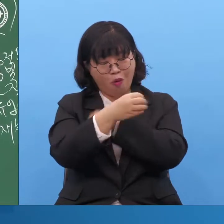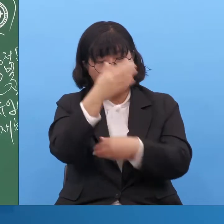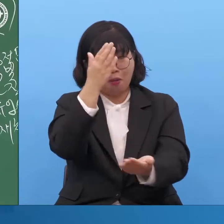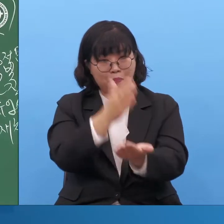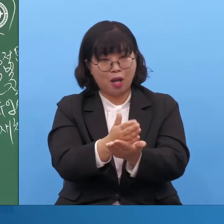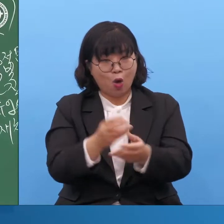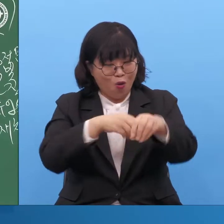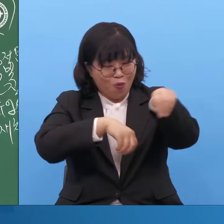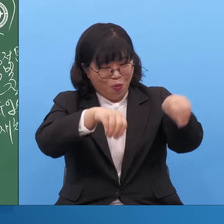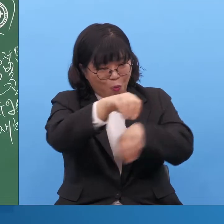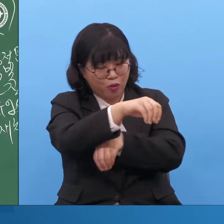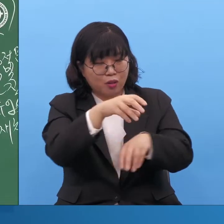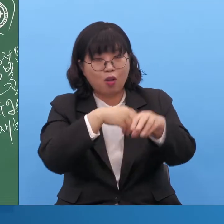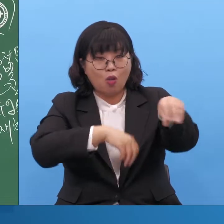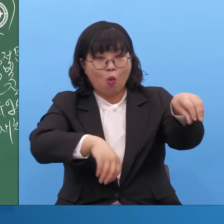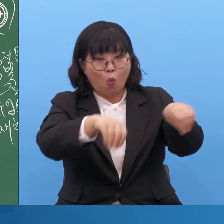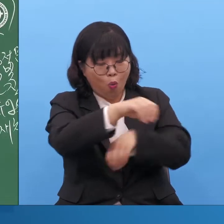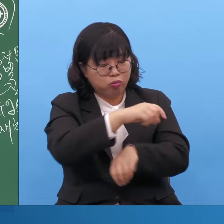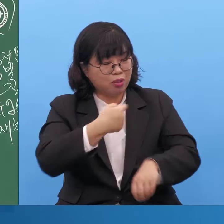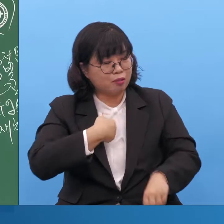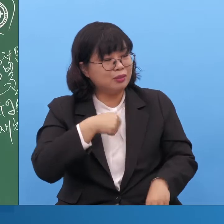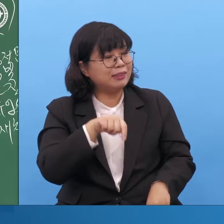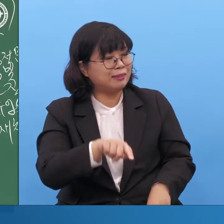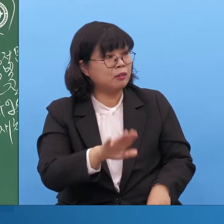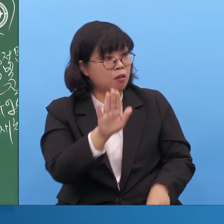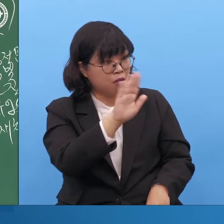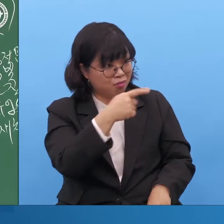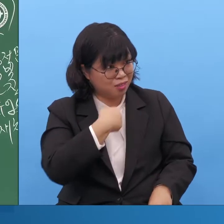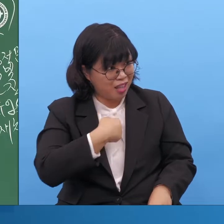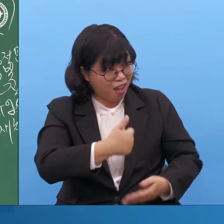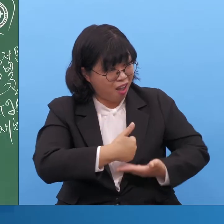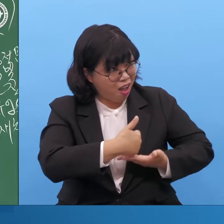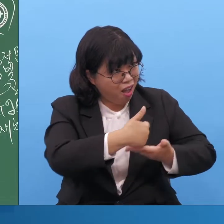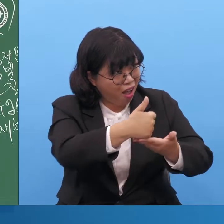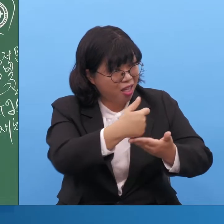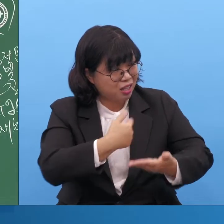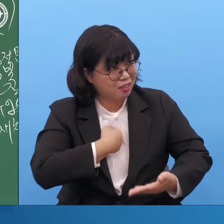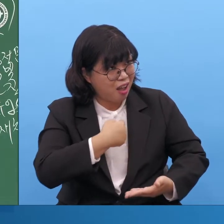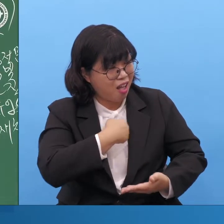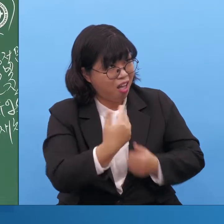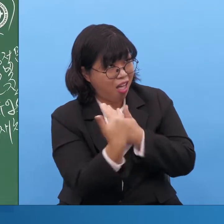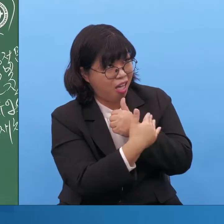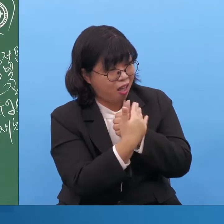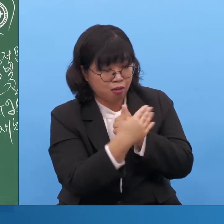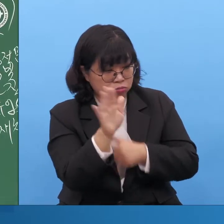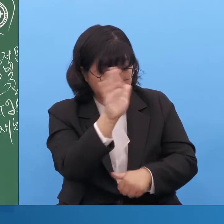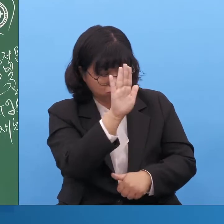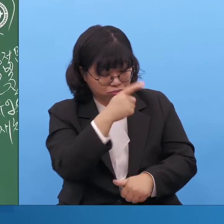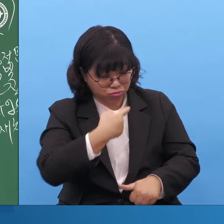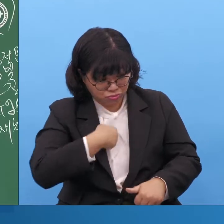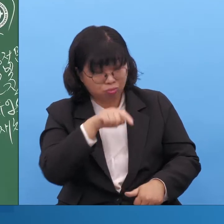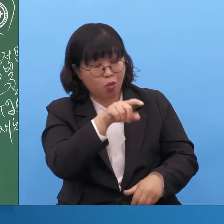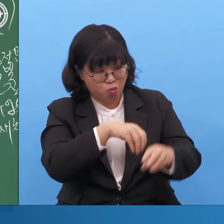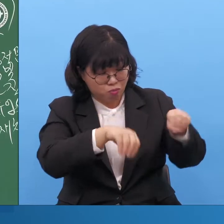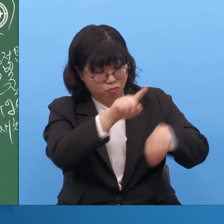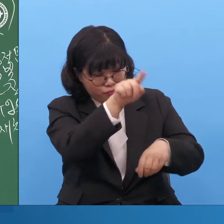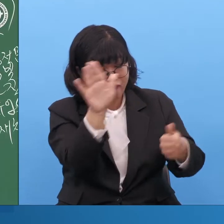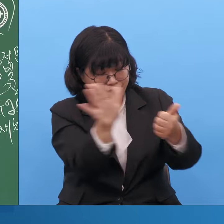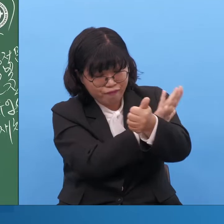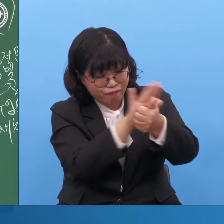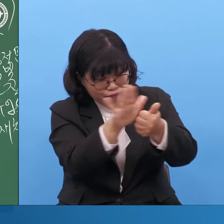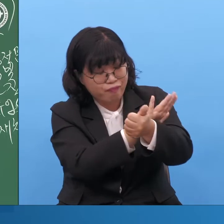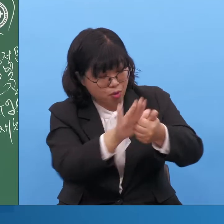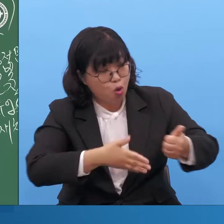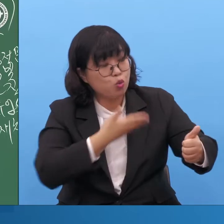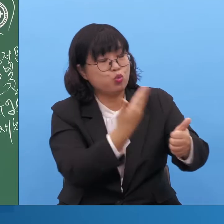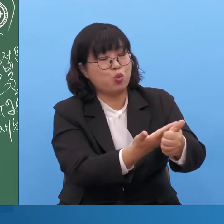나하고 대접하려다 했는데 한 번 대접 못해서 내가 먼저 해버려. And there was this one congressman who always wanted to buy me a meal, but he was never able to. I always bought it before he 목사에 대해서 could. 잘못